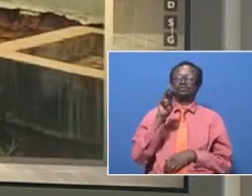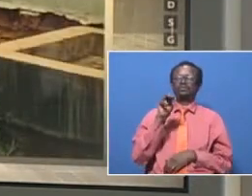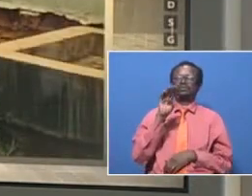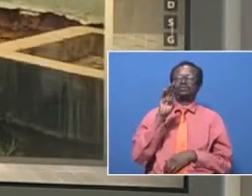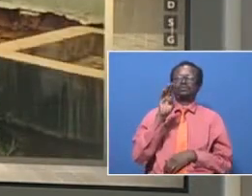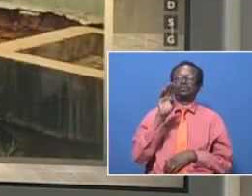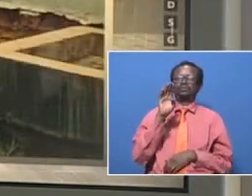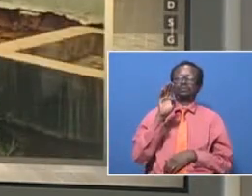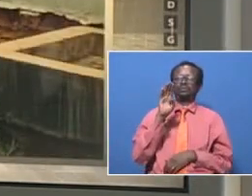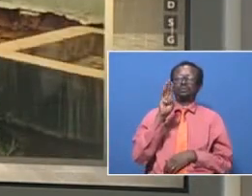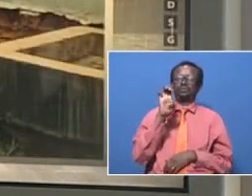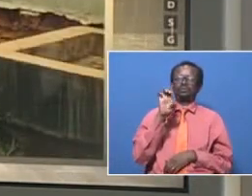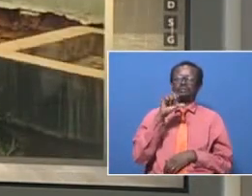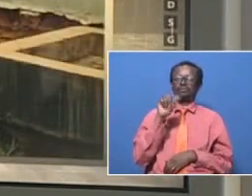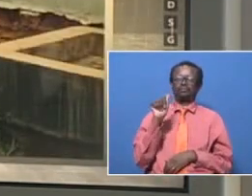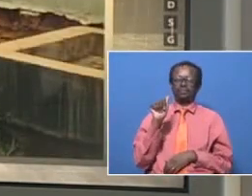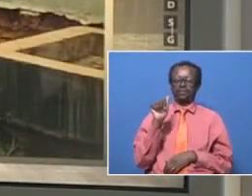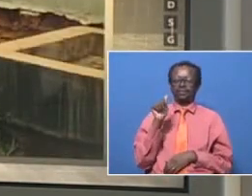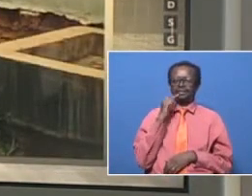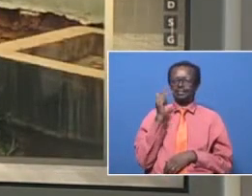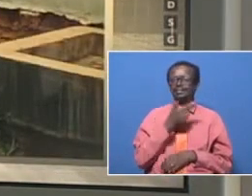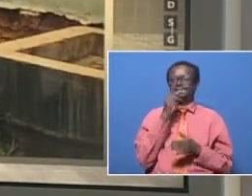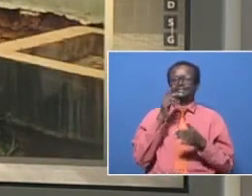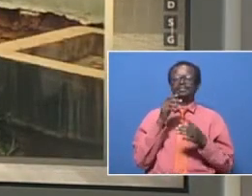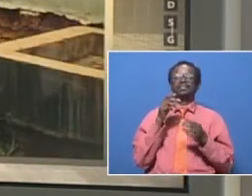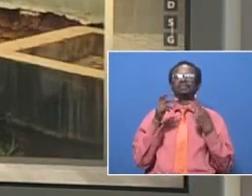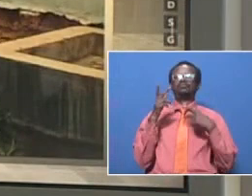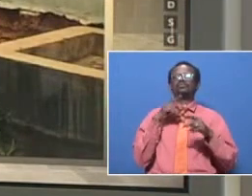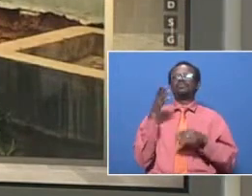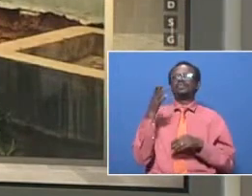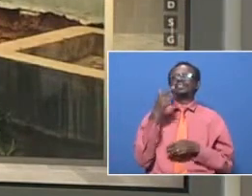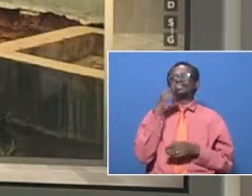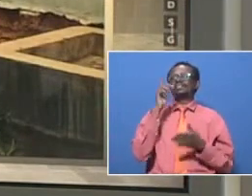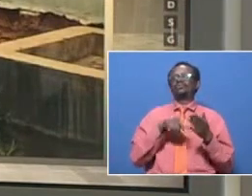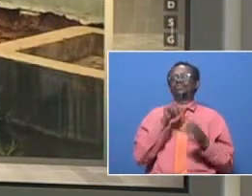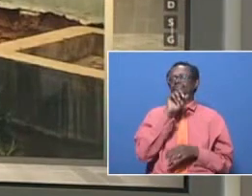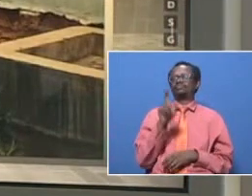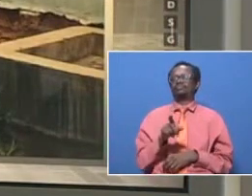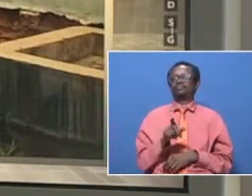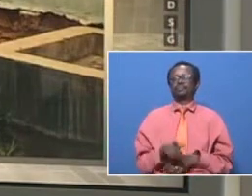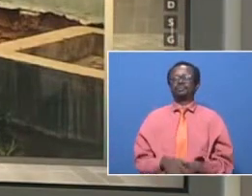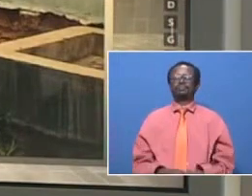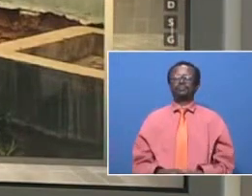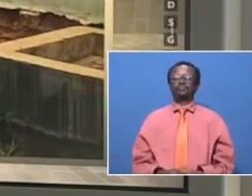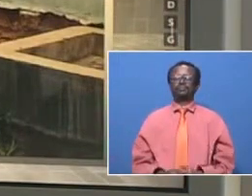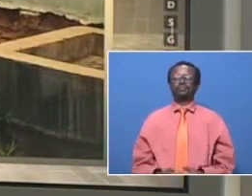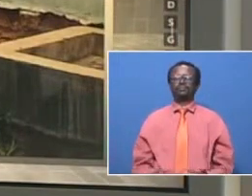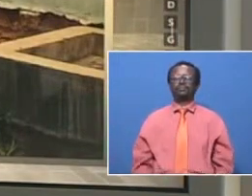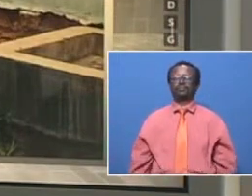atujuze tu maoni ya Wakenya katika eneo hilo ni gani. Kwako Mumwanyi.